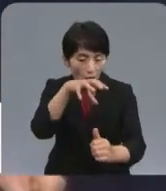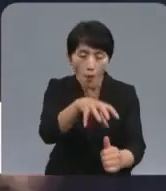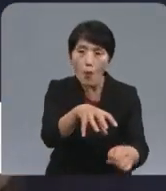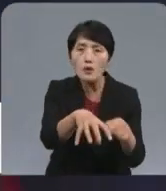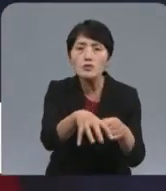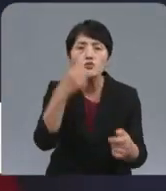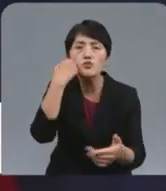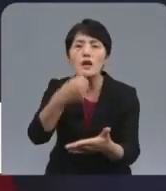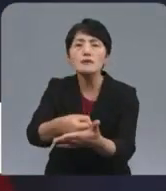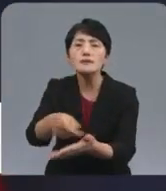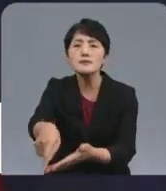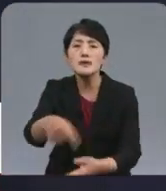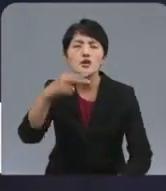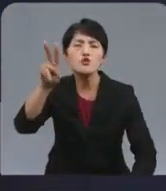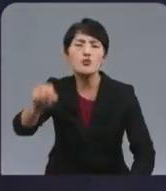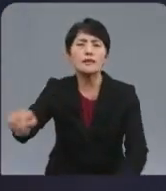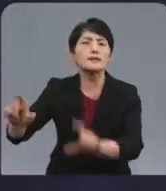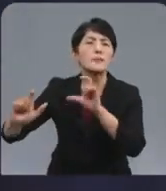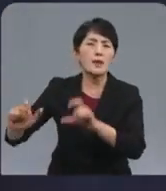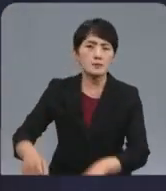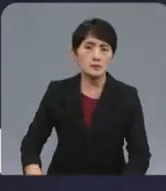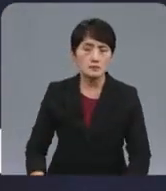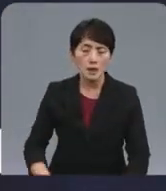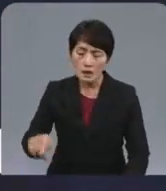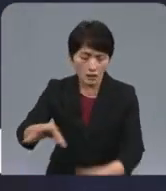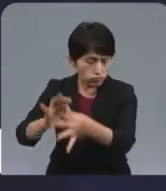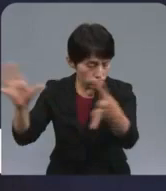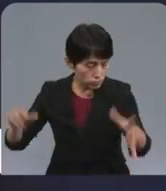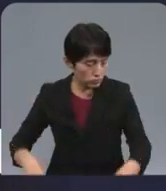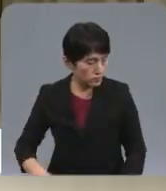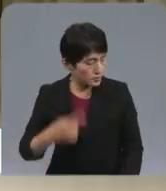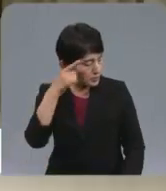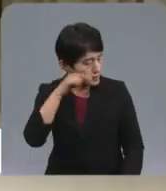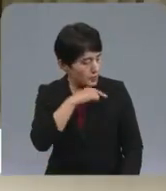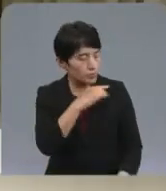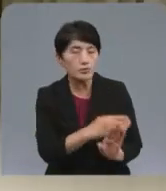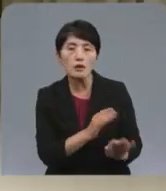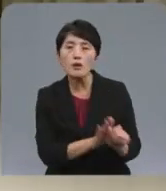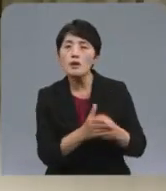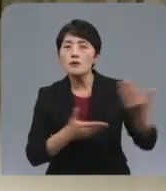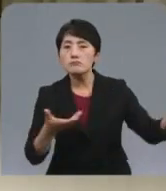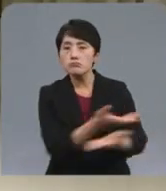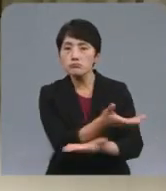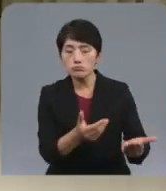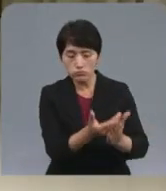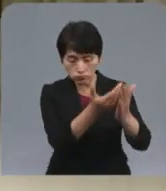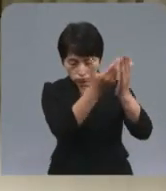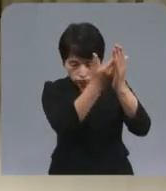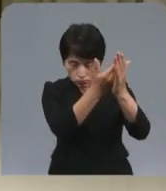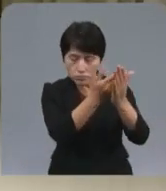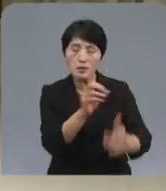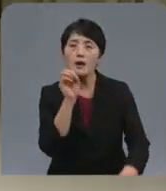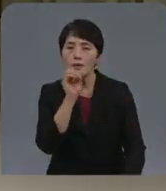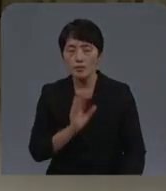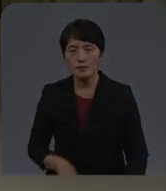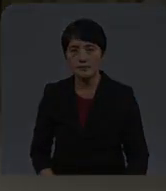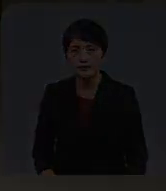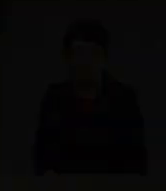phía Nga sẽ dự kiến thảo luận về tình hình Ukraina Có ý kiến cho rằng sự phối hợp của ba nước Nga Trung Triều sẽ gây ảnh hưởng đến tình hình tại